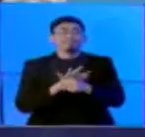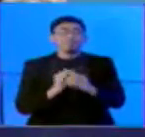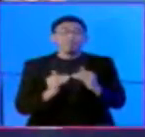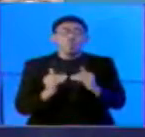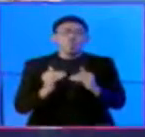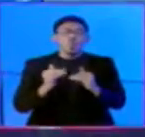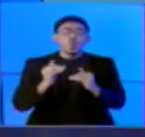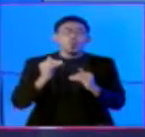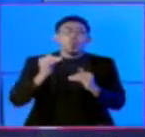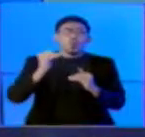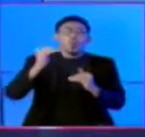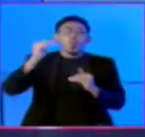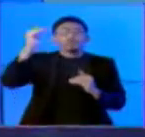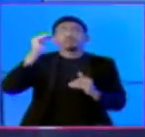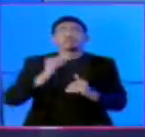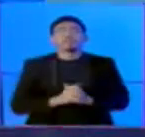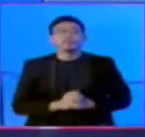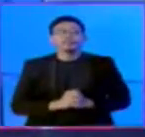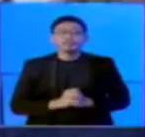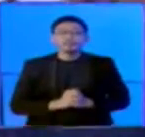COVID-19 yang terus meningkat.